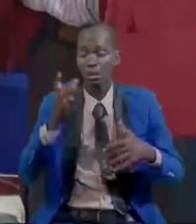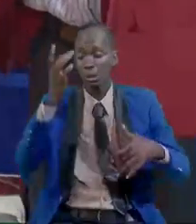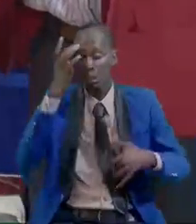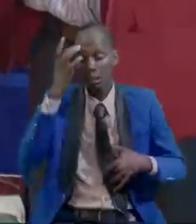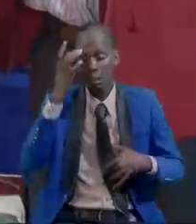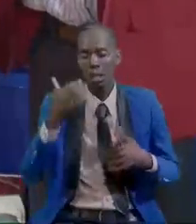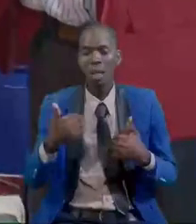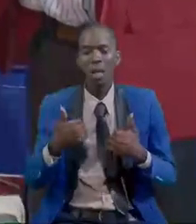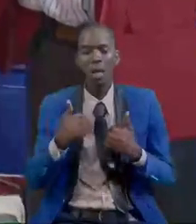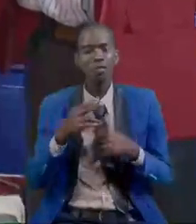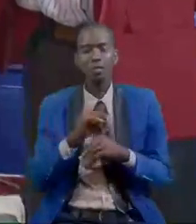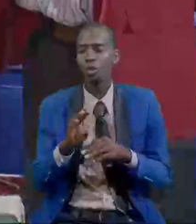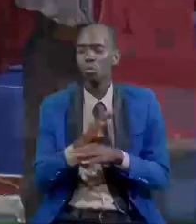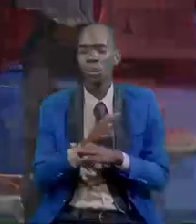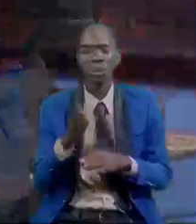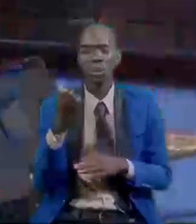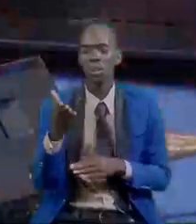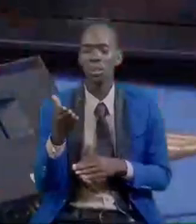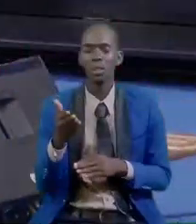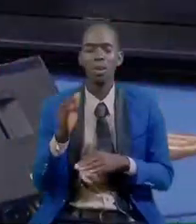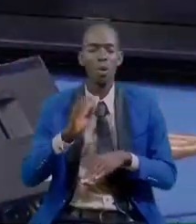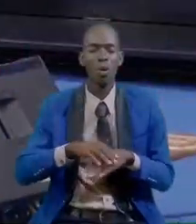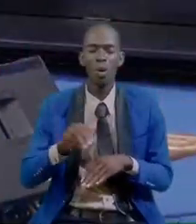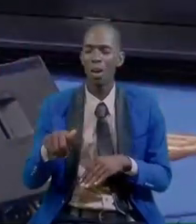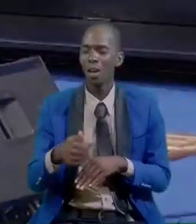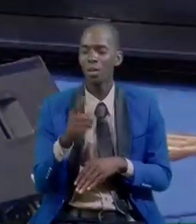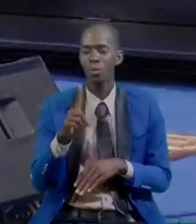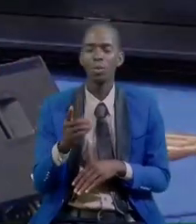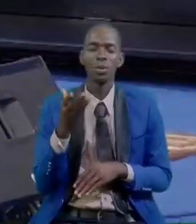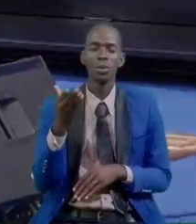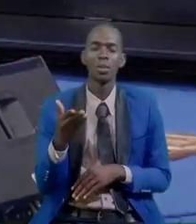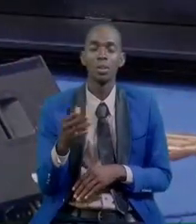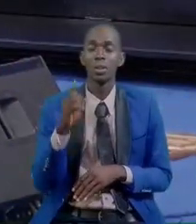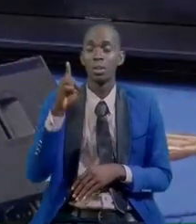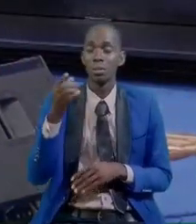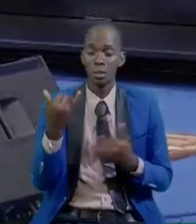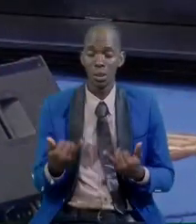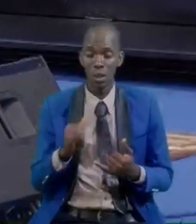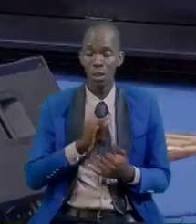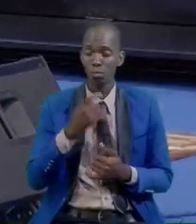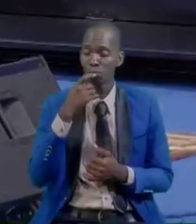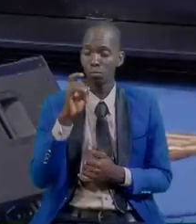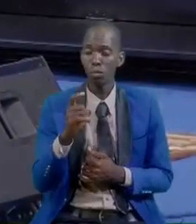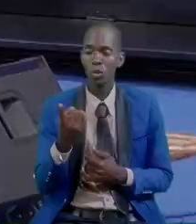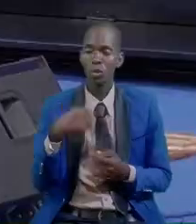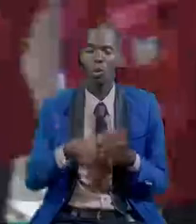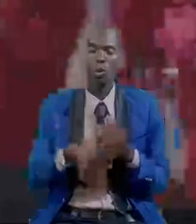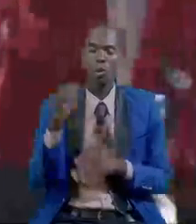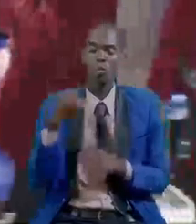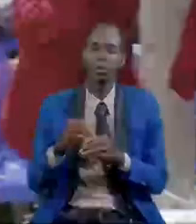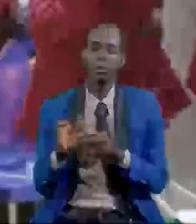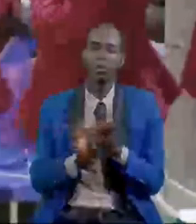Maladie, tu n'as aucune affaire là-bas sur personne. C'est pourquoi je commande. Sors au nom